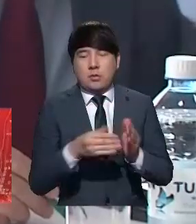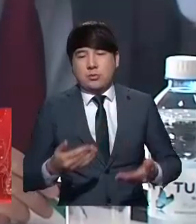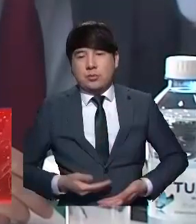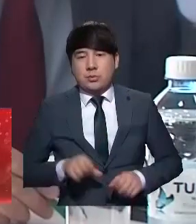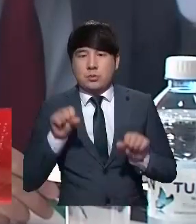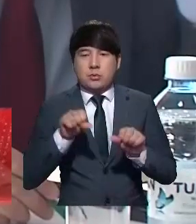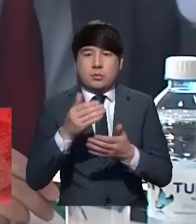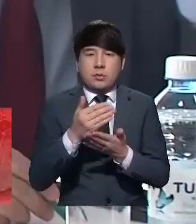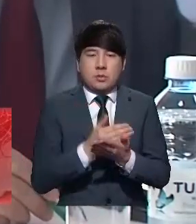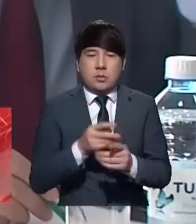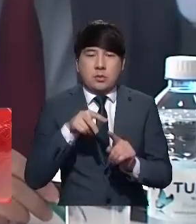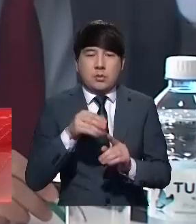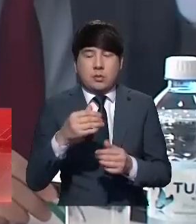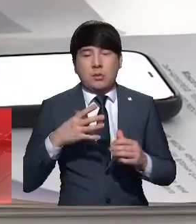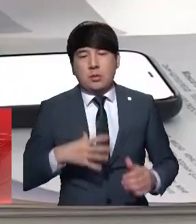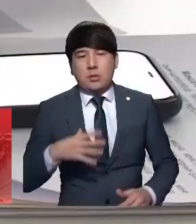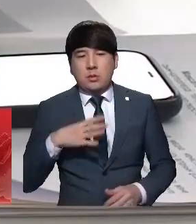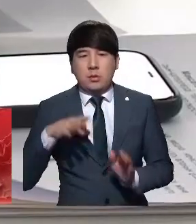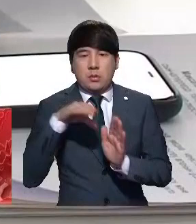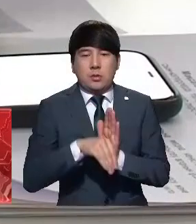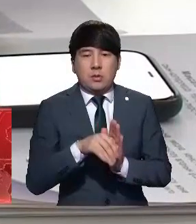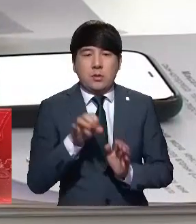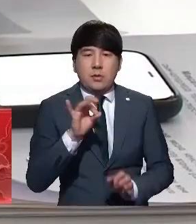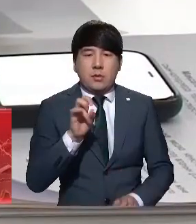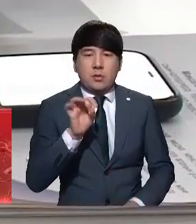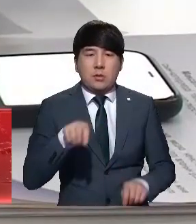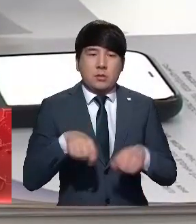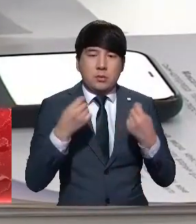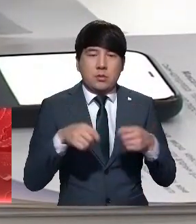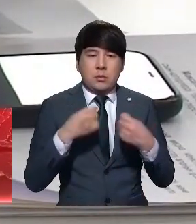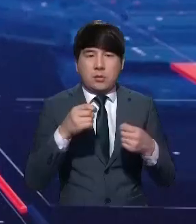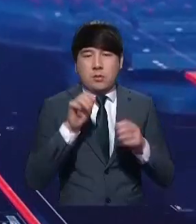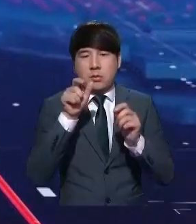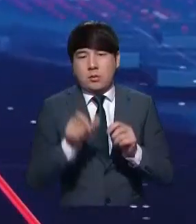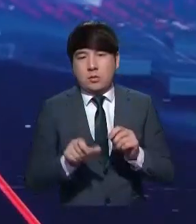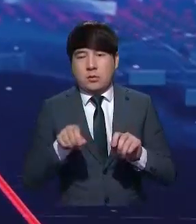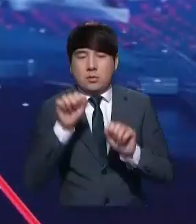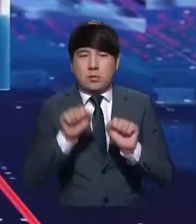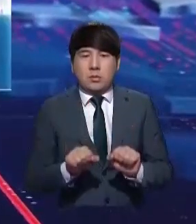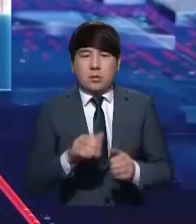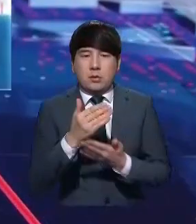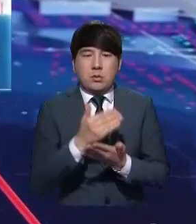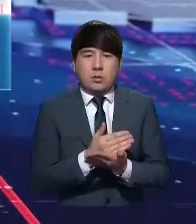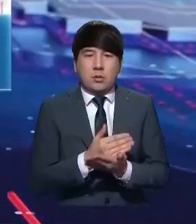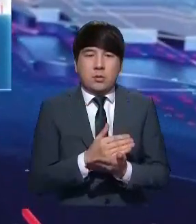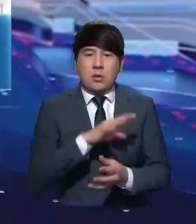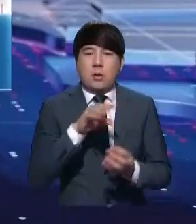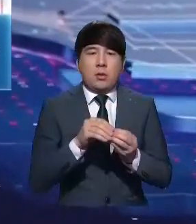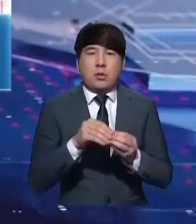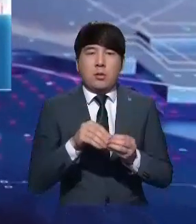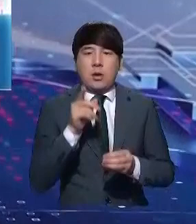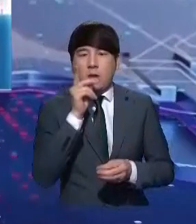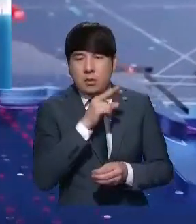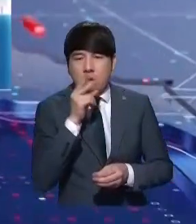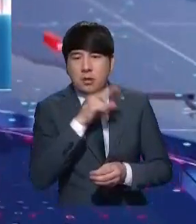считает Умарова. А порой и недостоверность информации приводит к нарушению прав человека. В результате неправильно